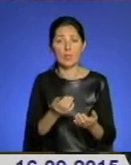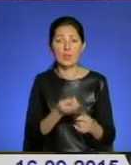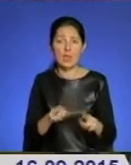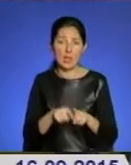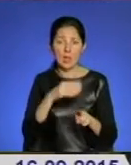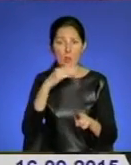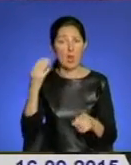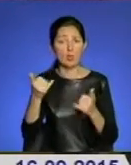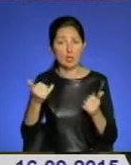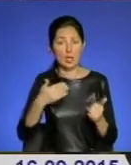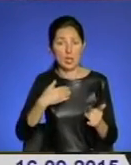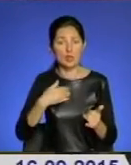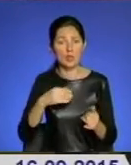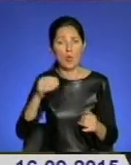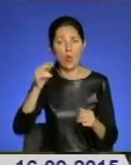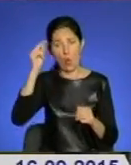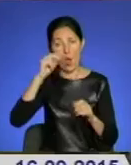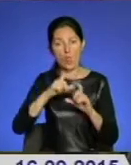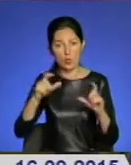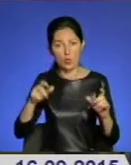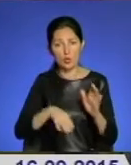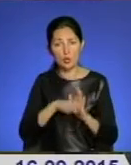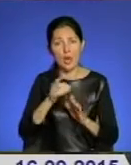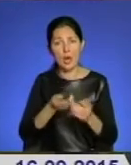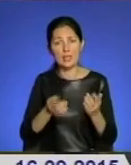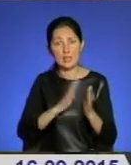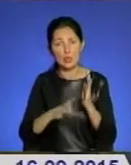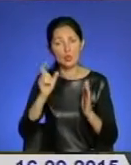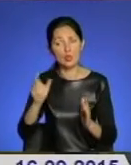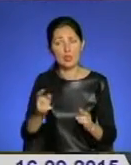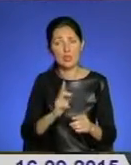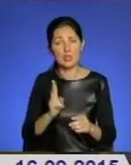але 90 чоловік, з яких